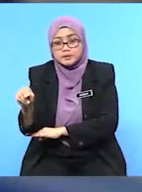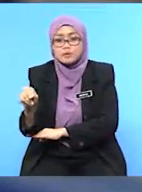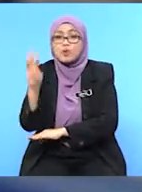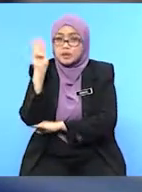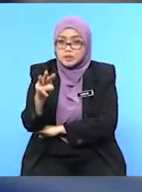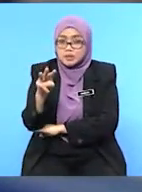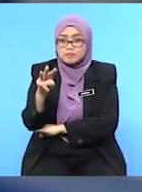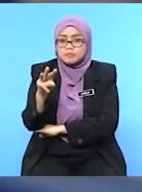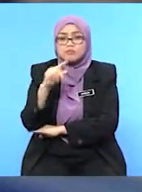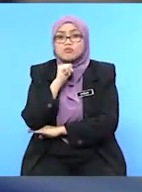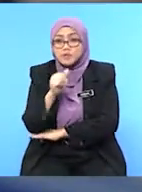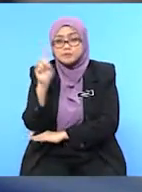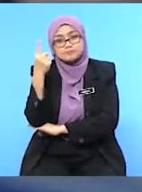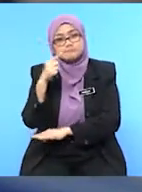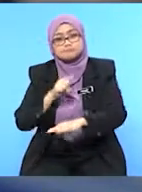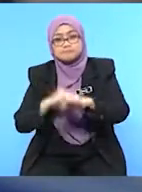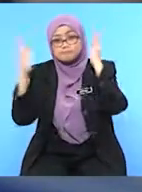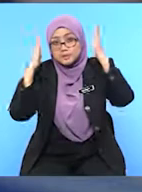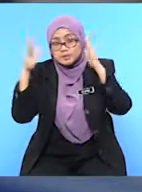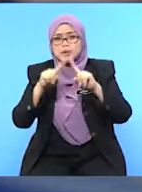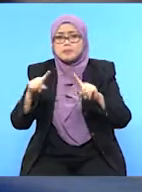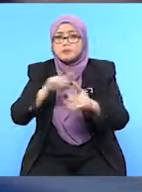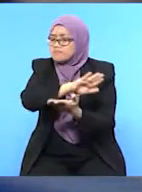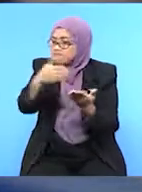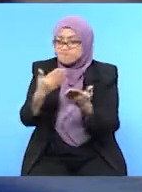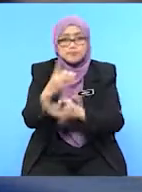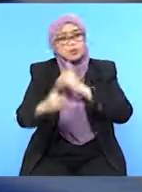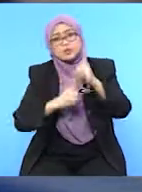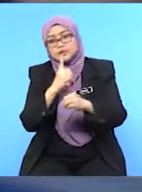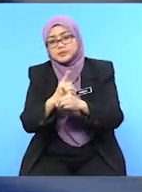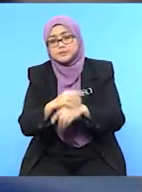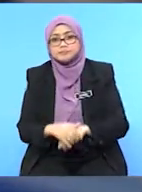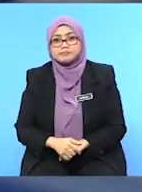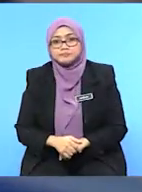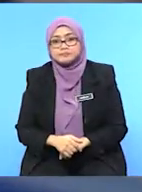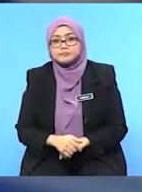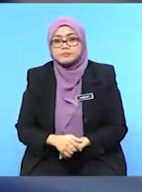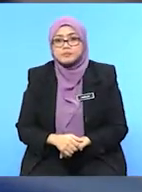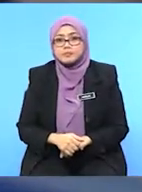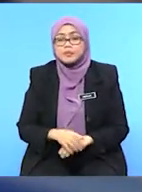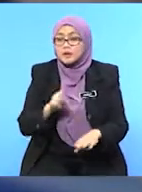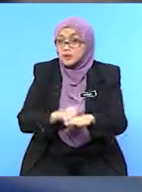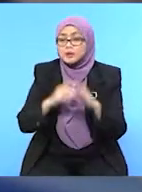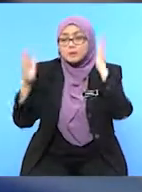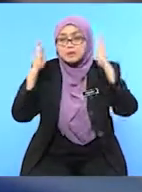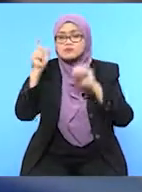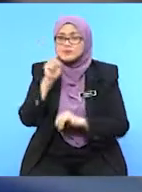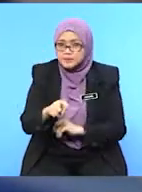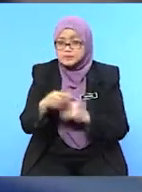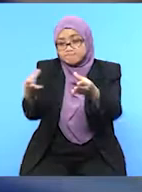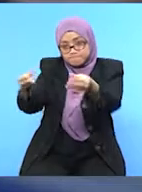2-nya sudah Basri no I also putting aside maklum masuk amishop elu menerima hakikat